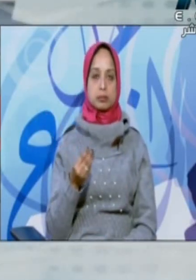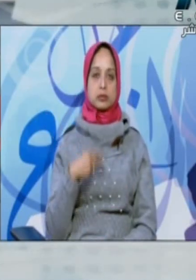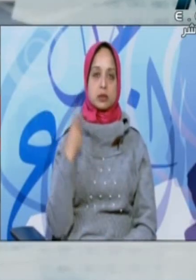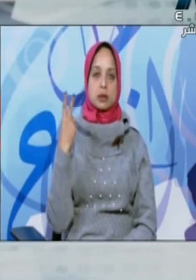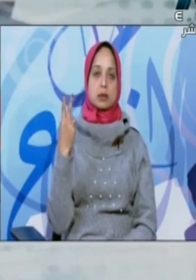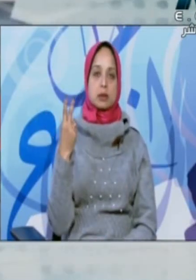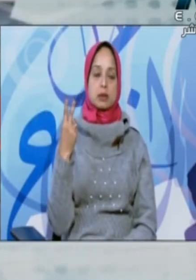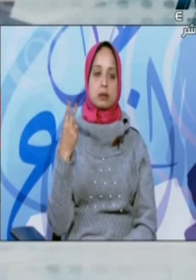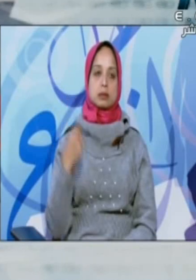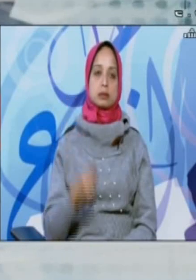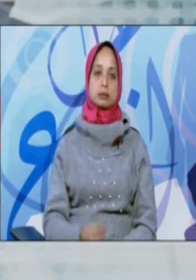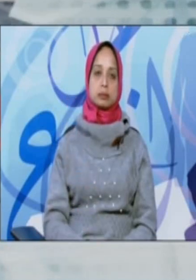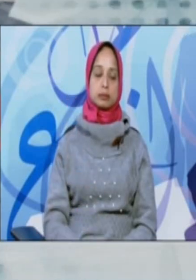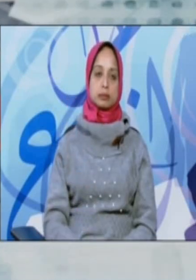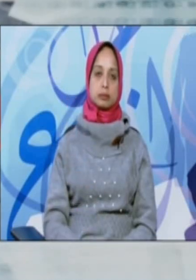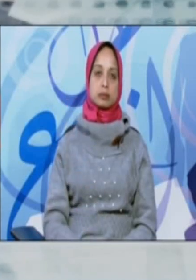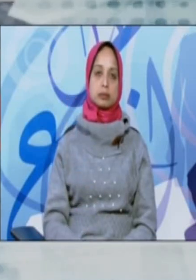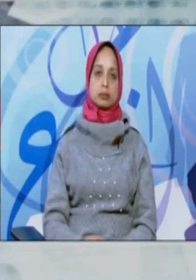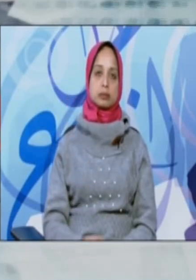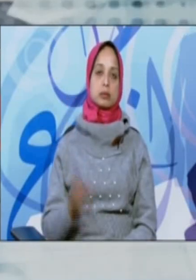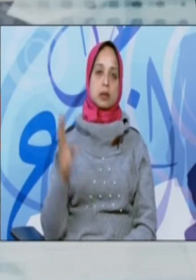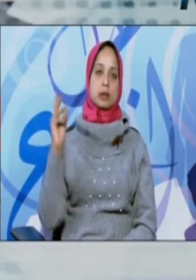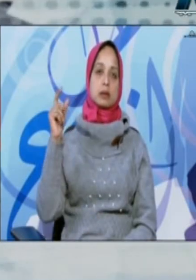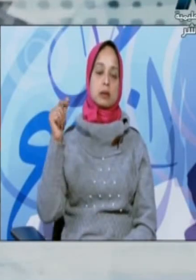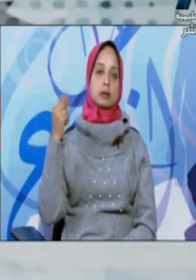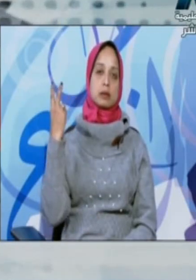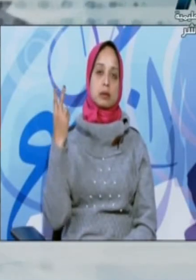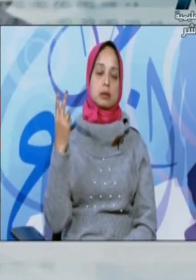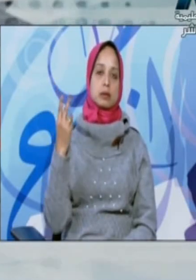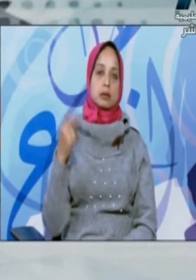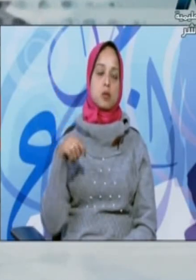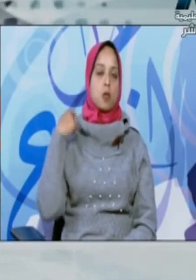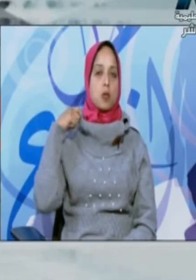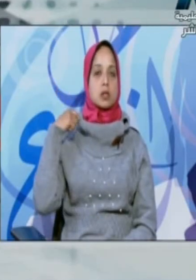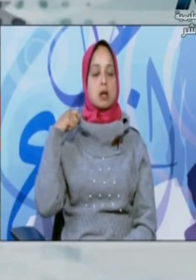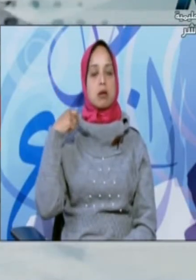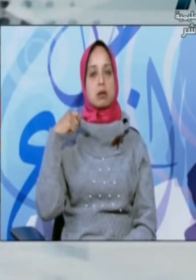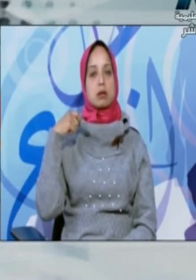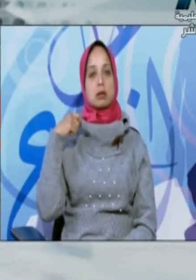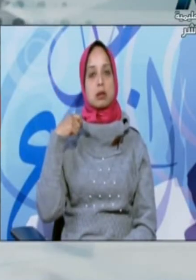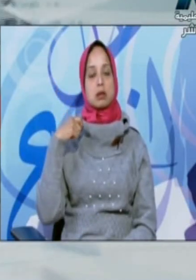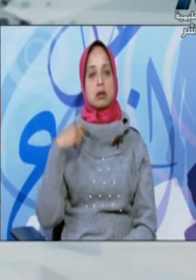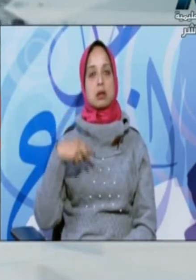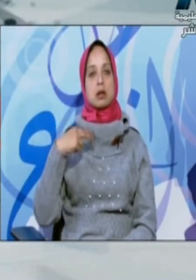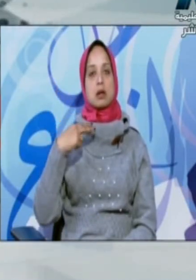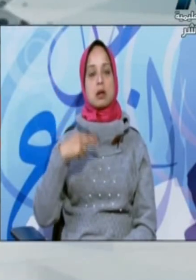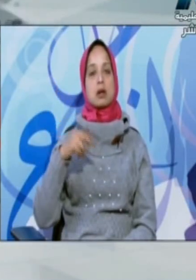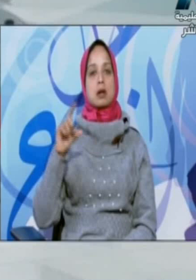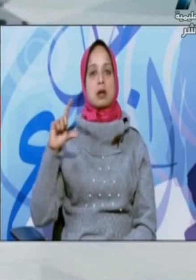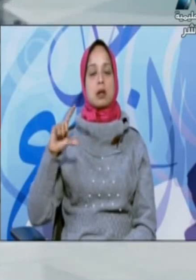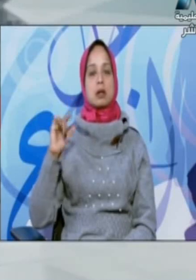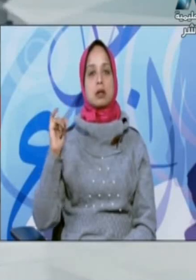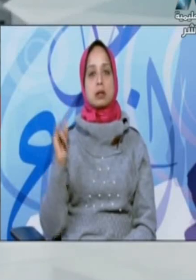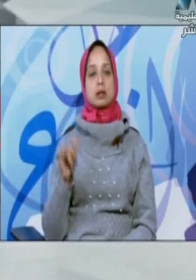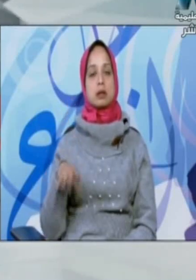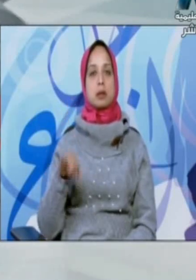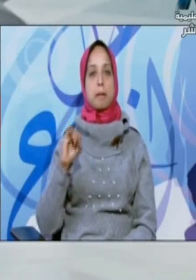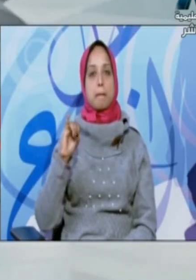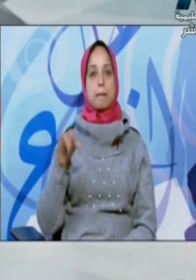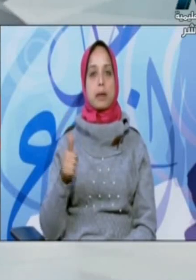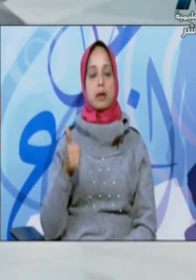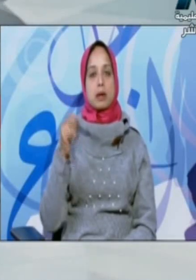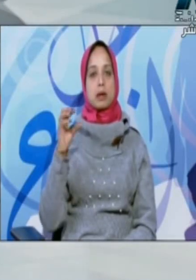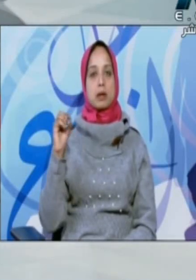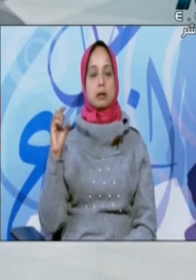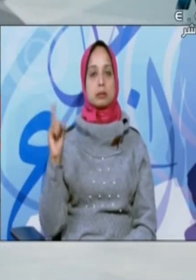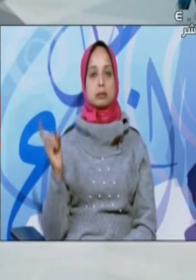الثانية. اتنين ثورة علي ماهر.